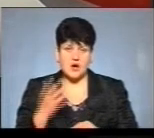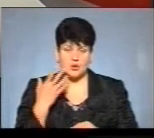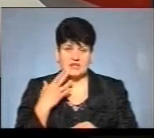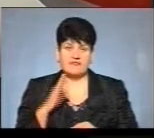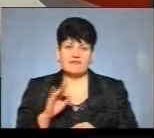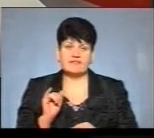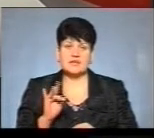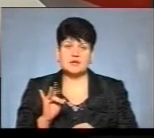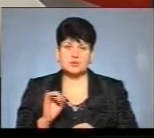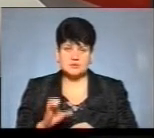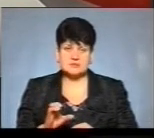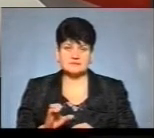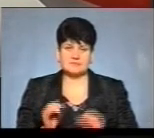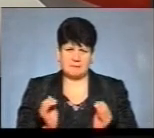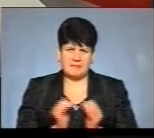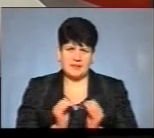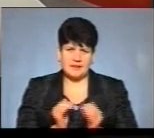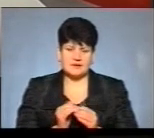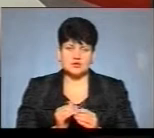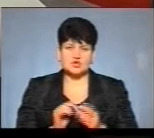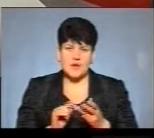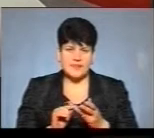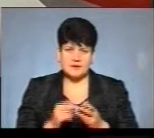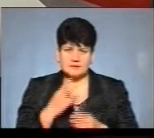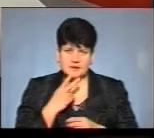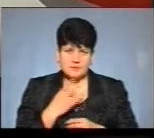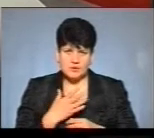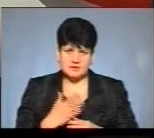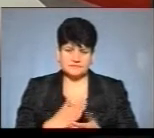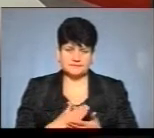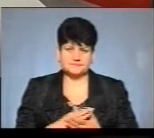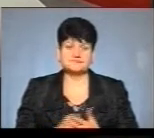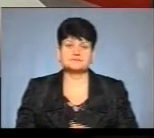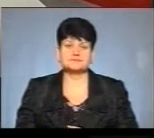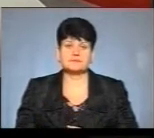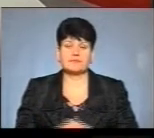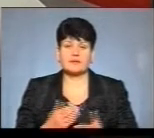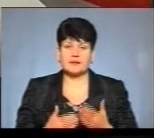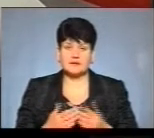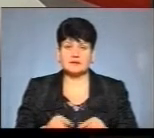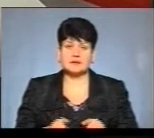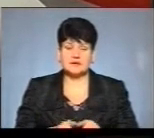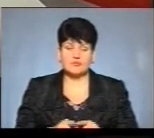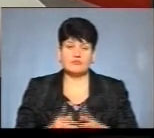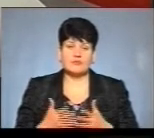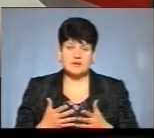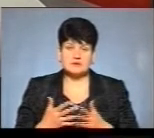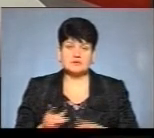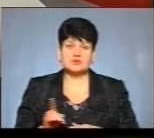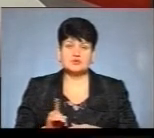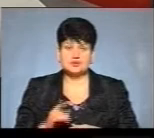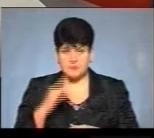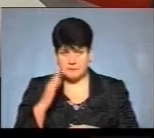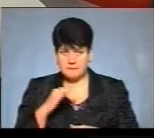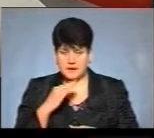настільки маленький, що аналіз не покаже його наявності. Але також вияснилось, що